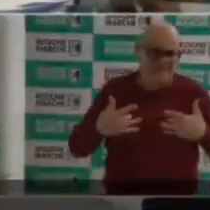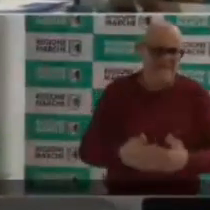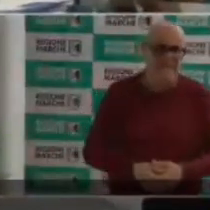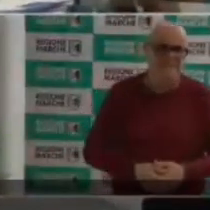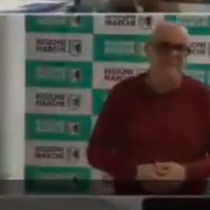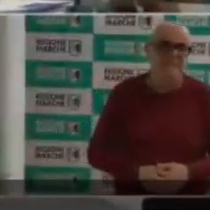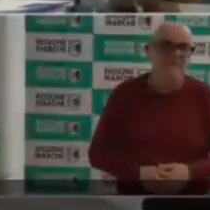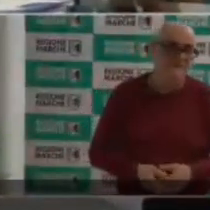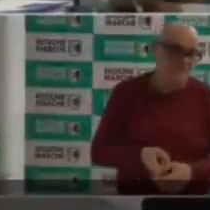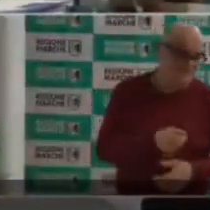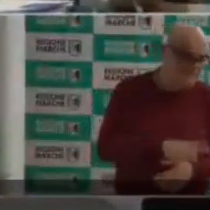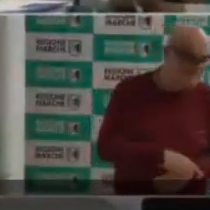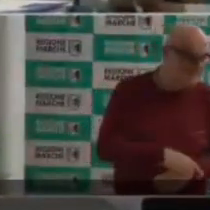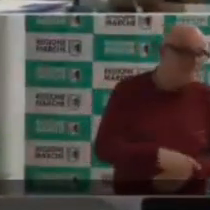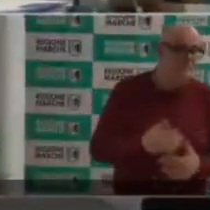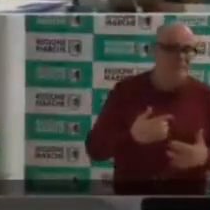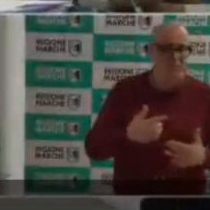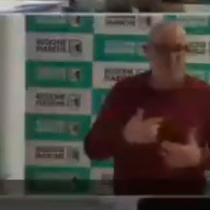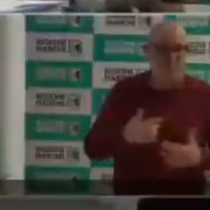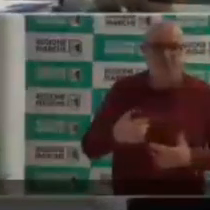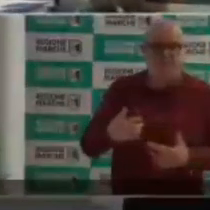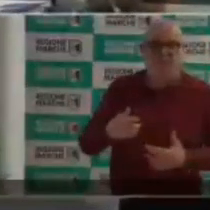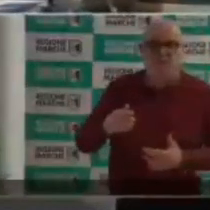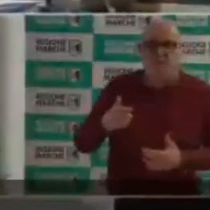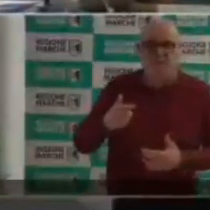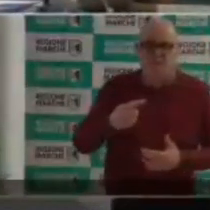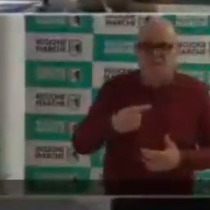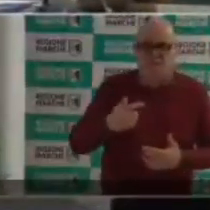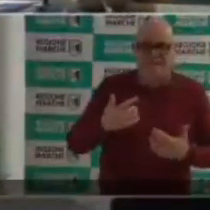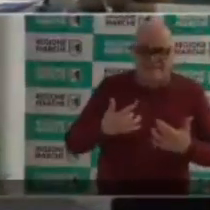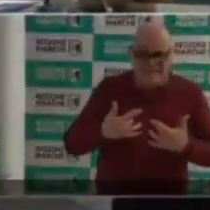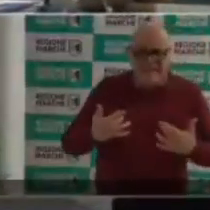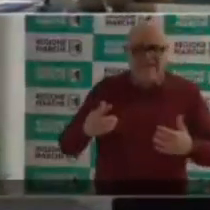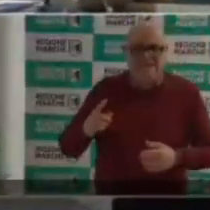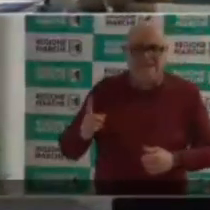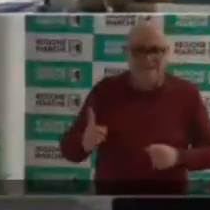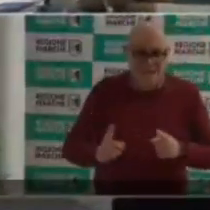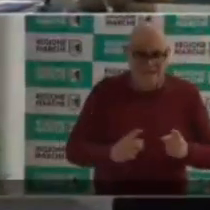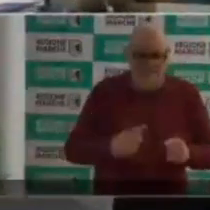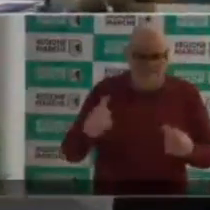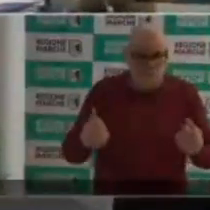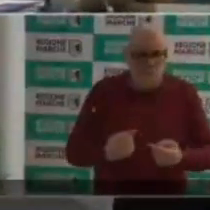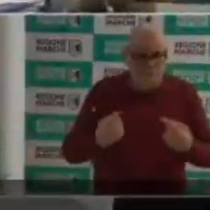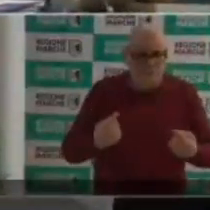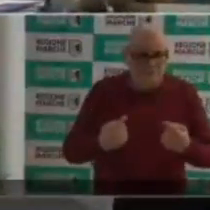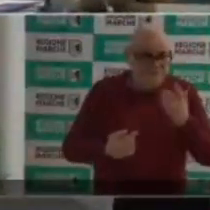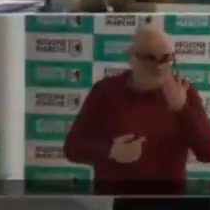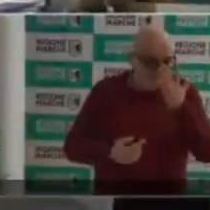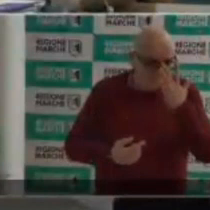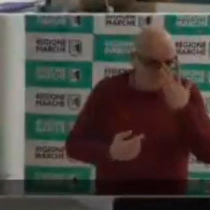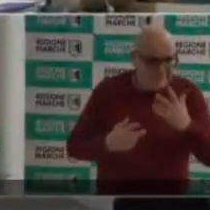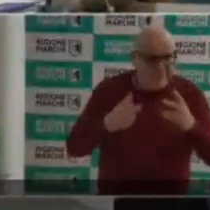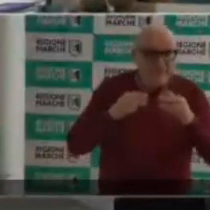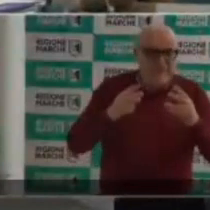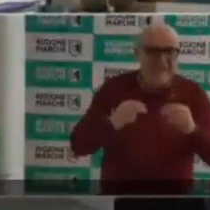Massimiliano. Grazie. Allora, intanto grazie a tutti. Stavo pensando, dico, ma parlo dell'ARCI, non parlo dell'ERA. Cioè, parliamo